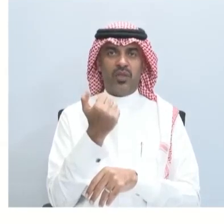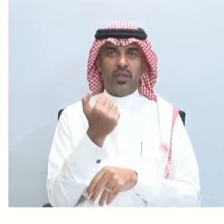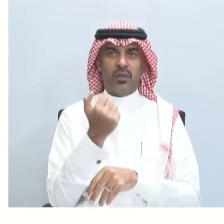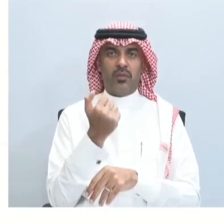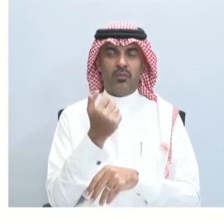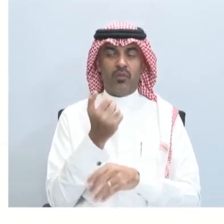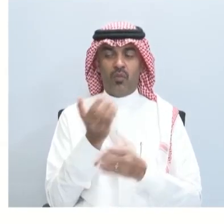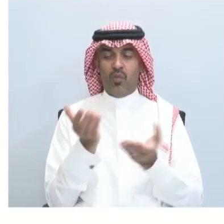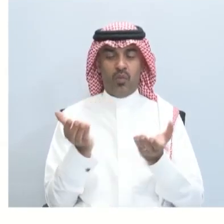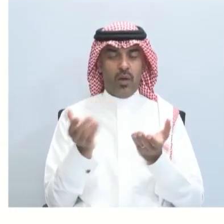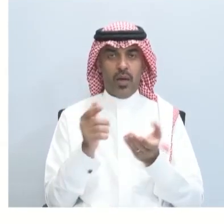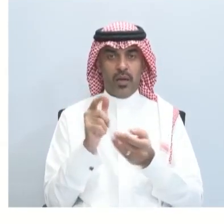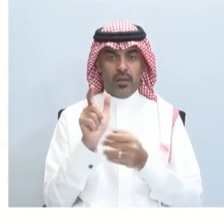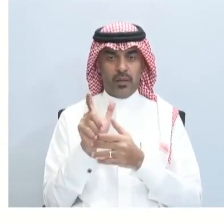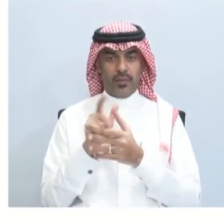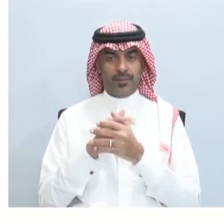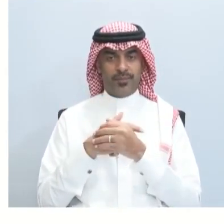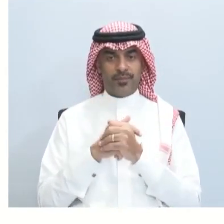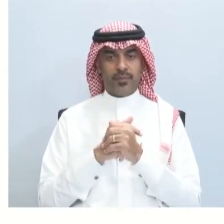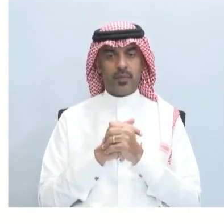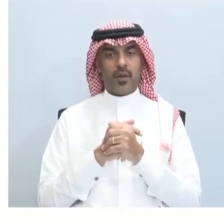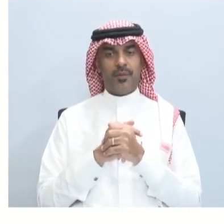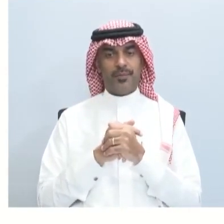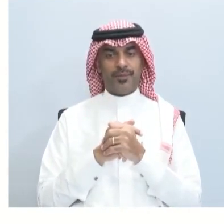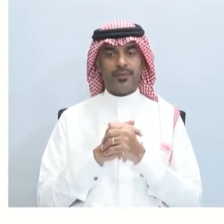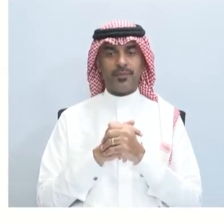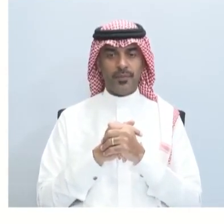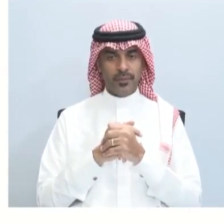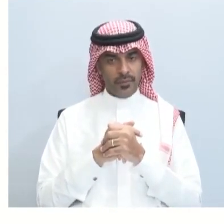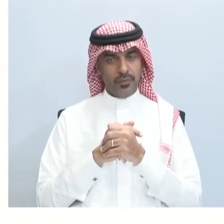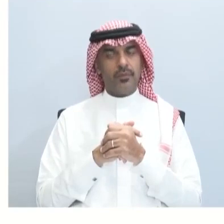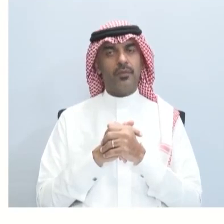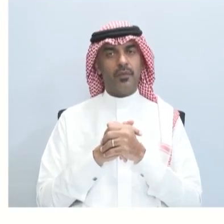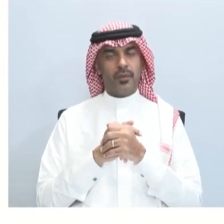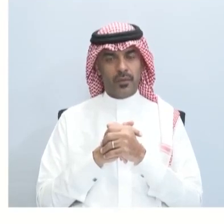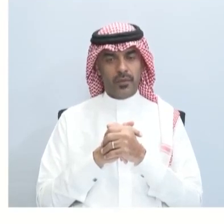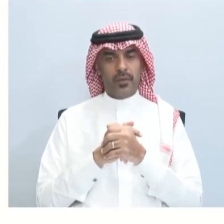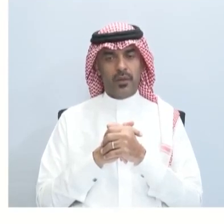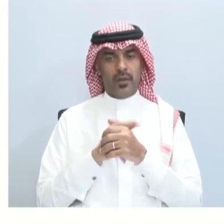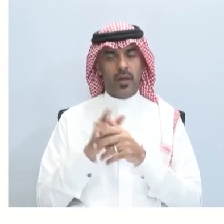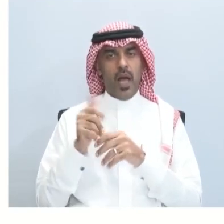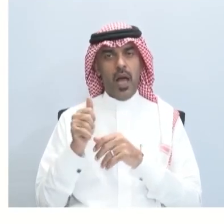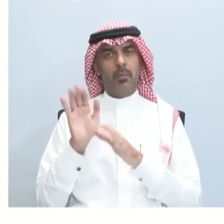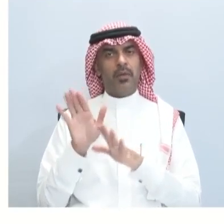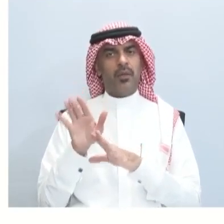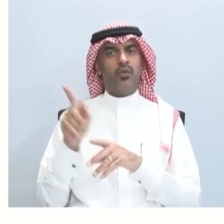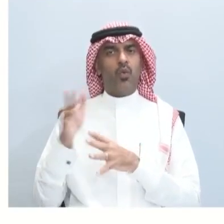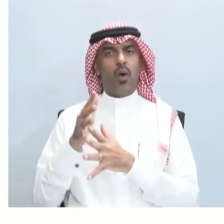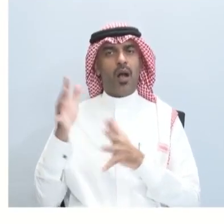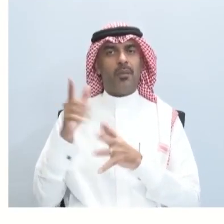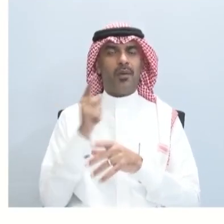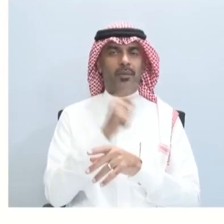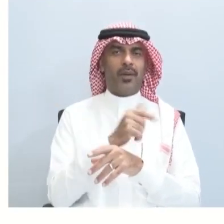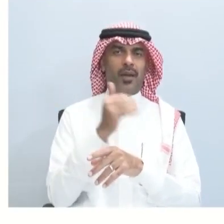المقارنه تبقى صحيحه لدينا هنا نعم مبلغ احمد اكبر او نقود احمد اكبر من نقود